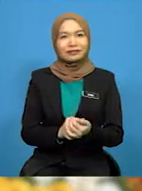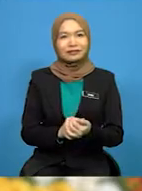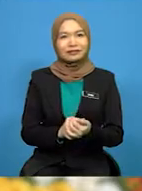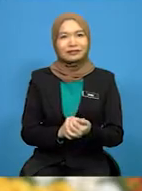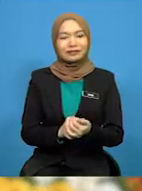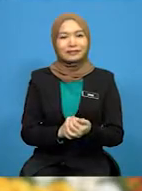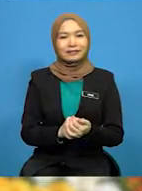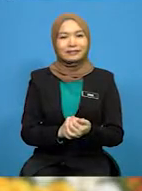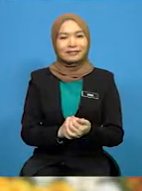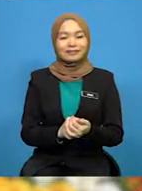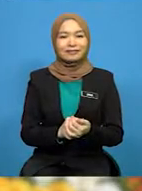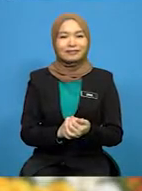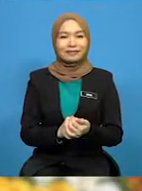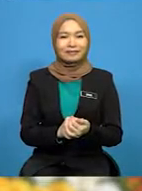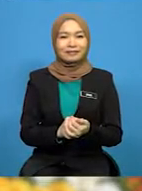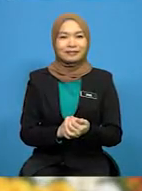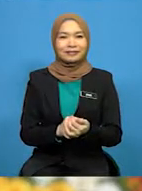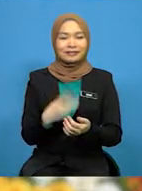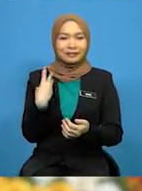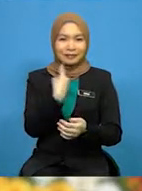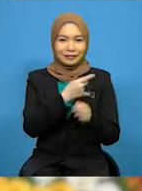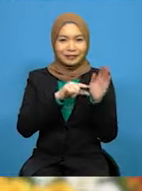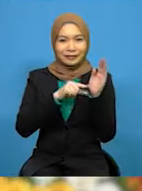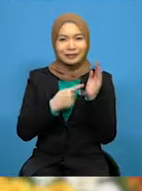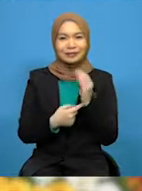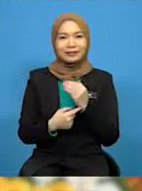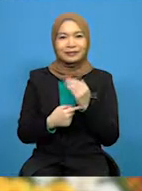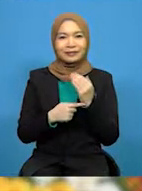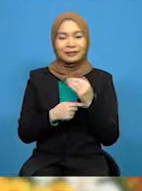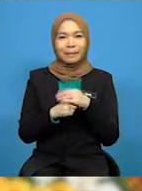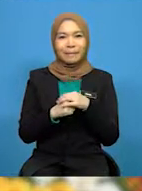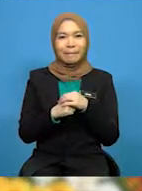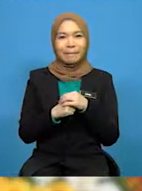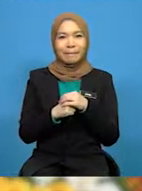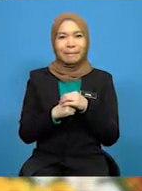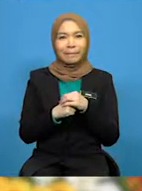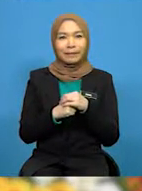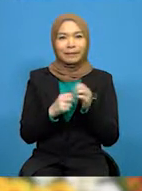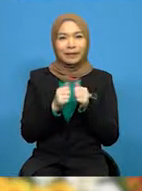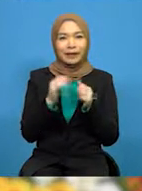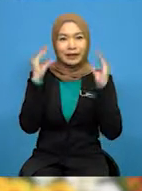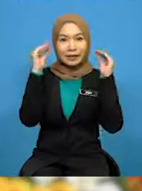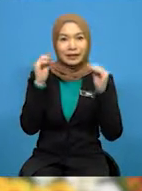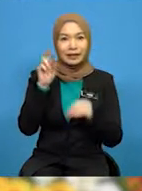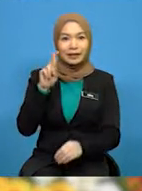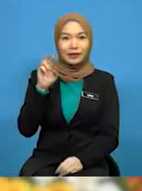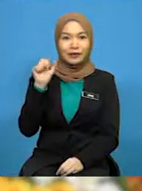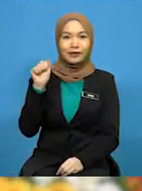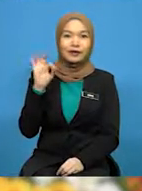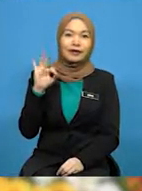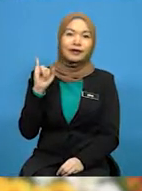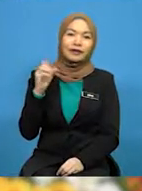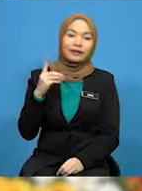Tanpa membuang masa, kita terus kepada ahli panel yang pertama, Cikgu Rafidah. Boleh jelaskan apa yang dimaksudkan dengan